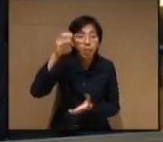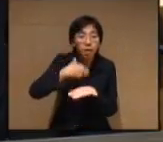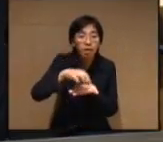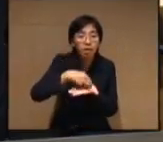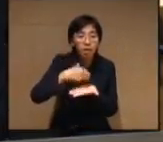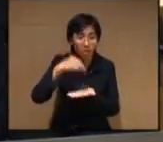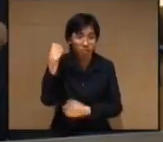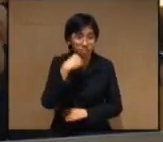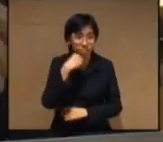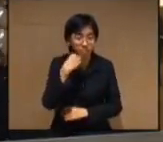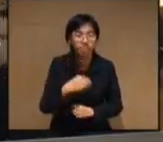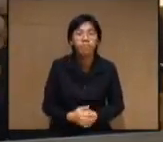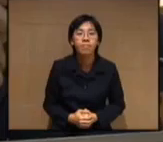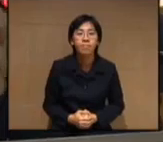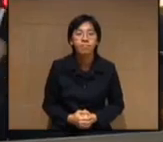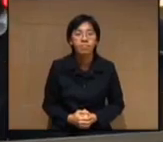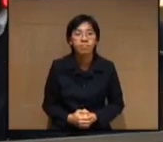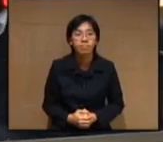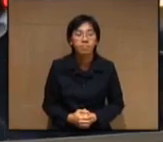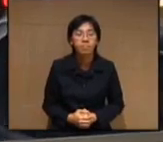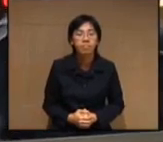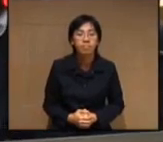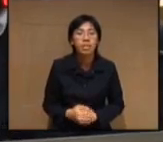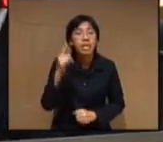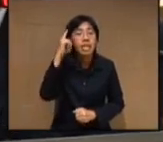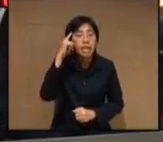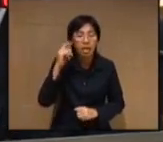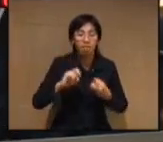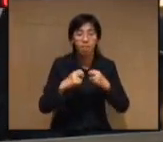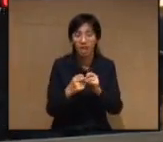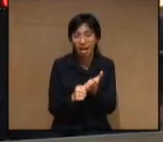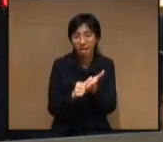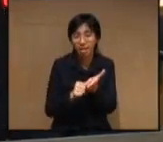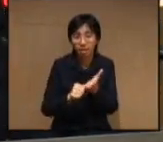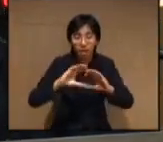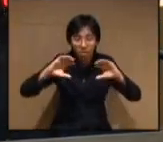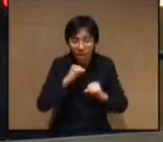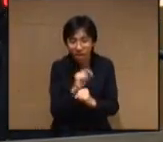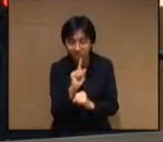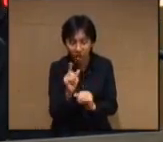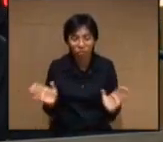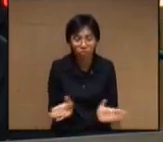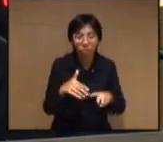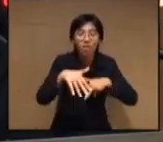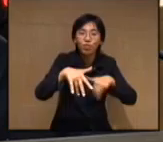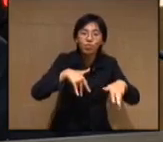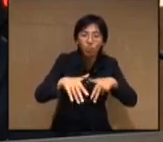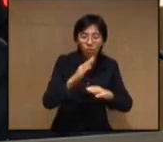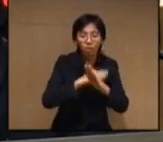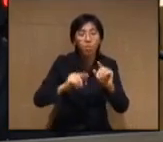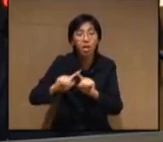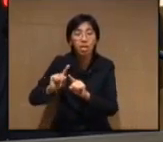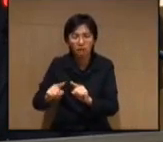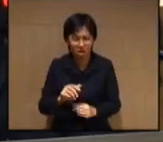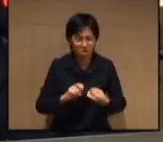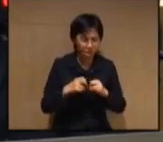าการแ้ไขที่ยงยืนทสุดของรัฐบาลก็คือส่งเสริมให้คนที่ไม่ส